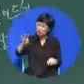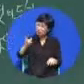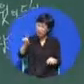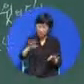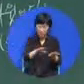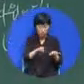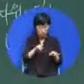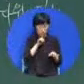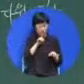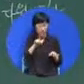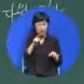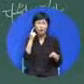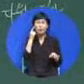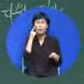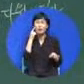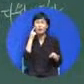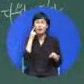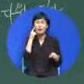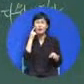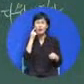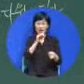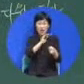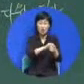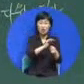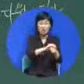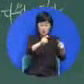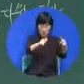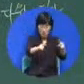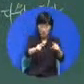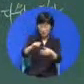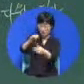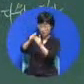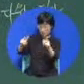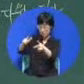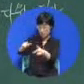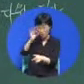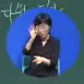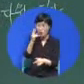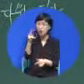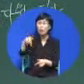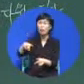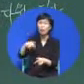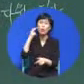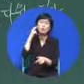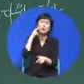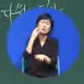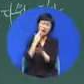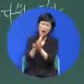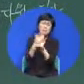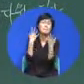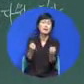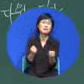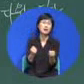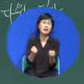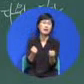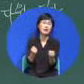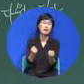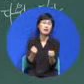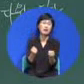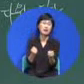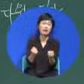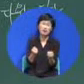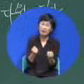say, oh, you leper. But I will be serious. There are many lepers in that province. 말